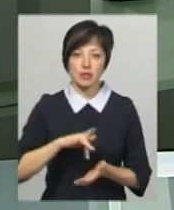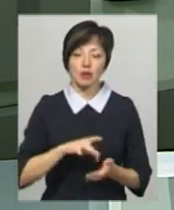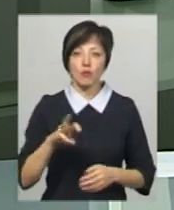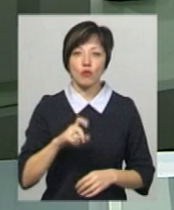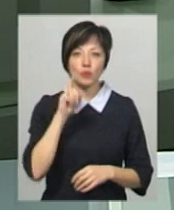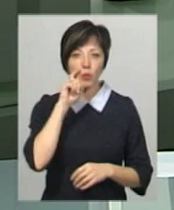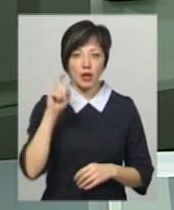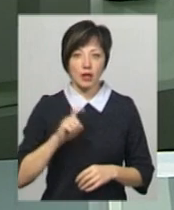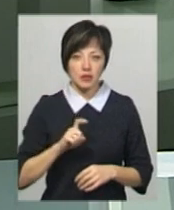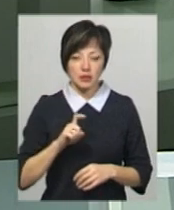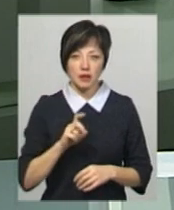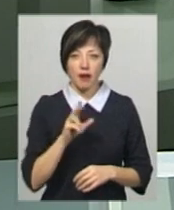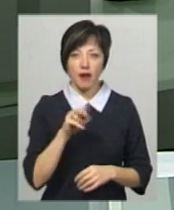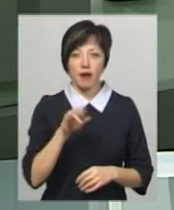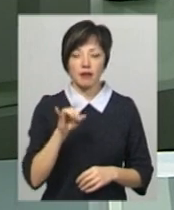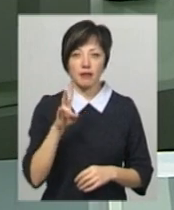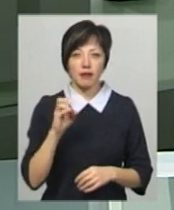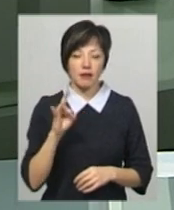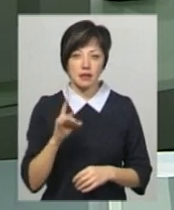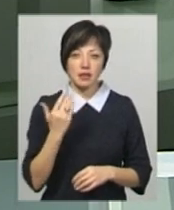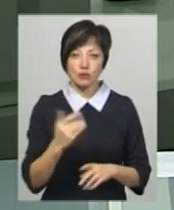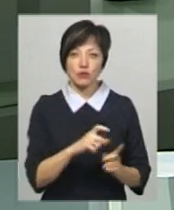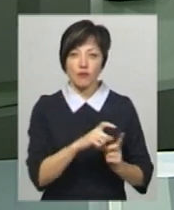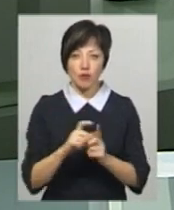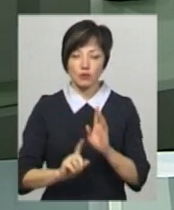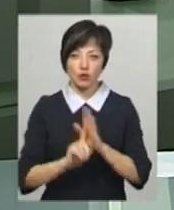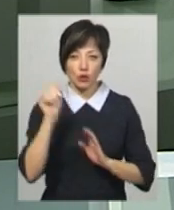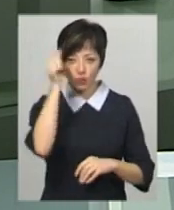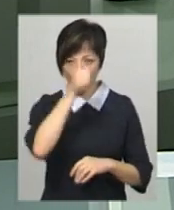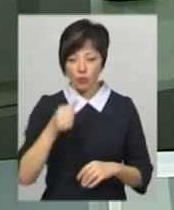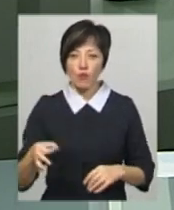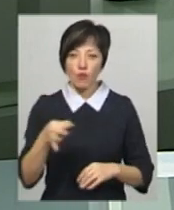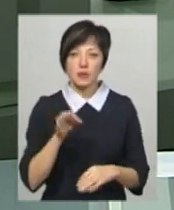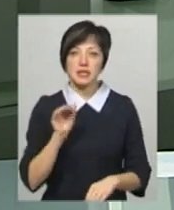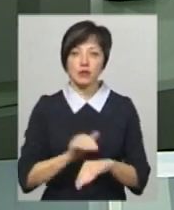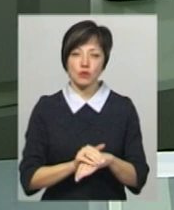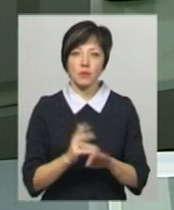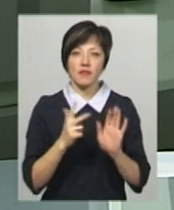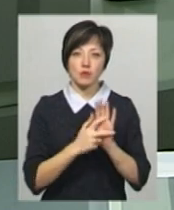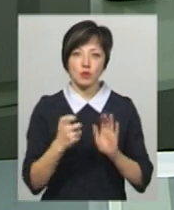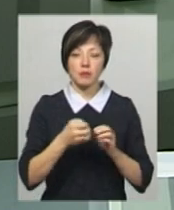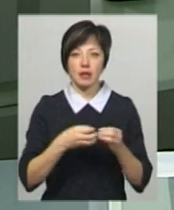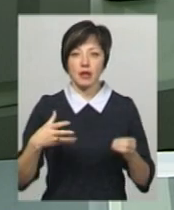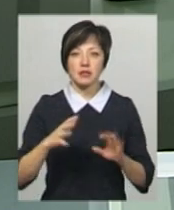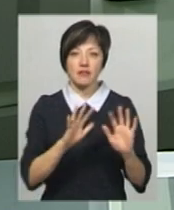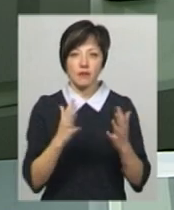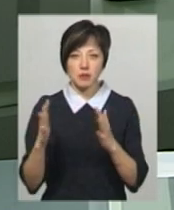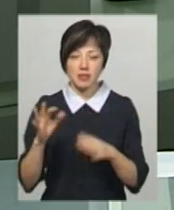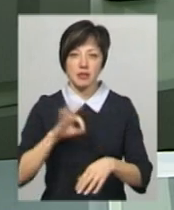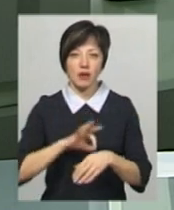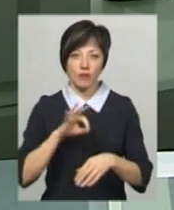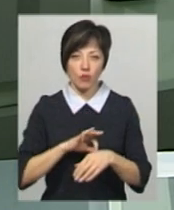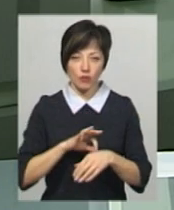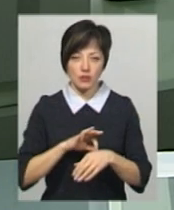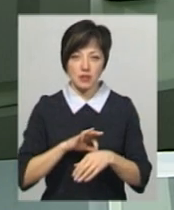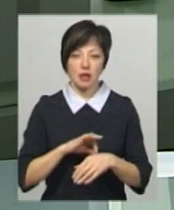МОЗ України Лариса Калінер. За її словами, з початку року в області зафіксовано 815 випадків